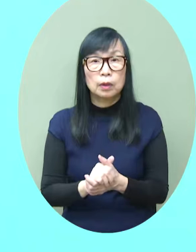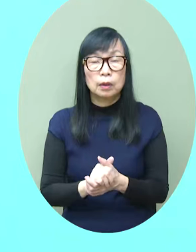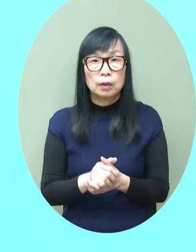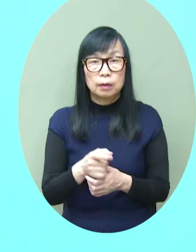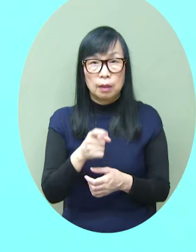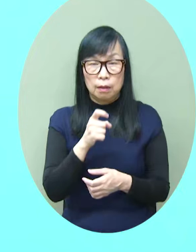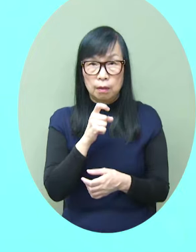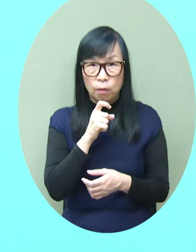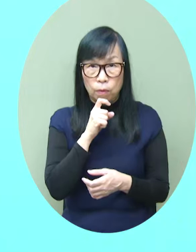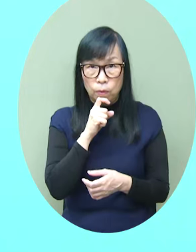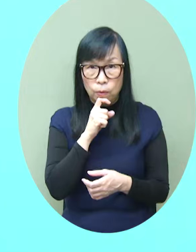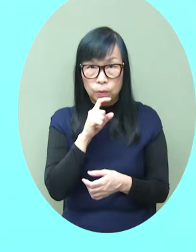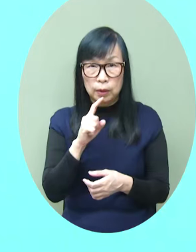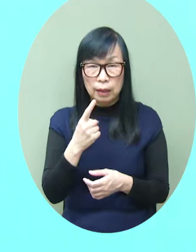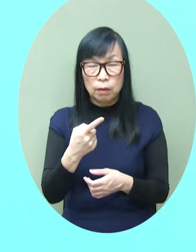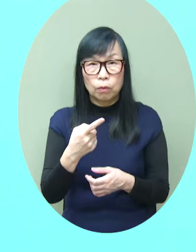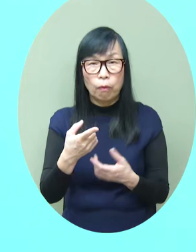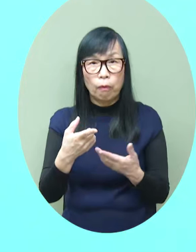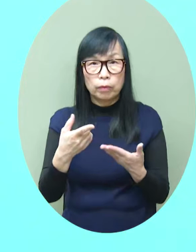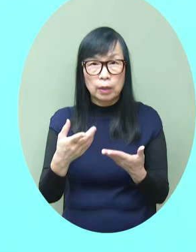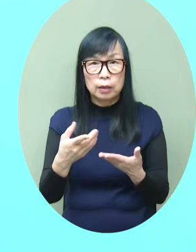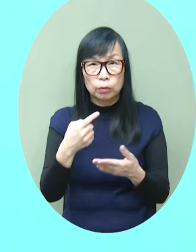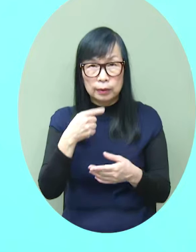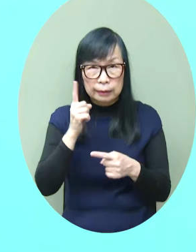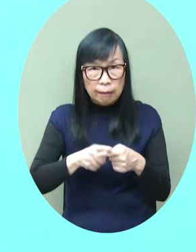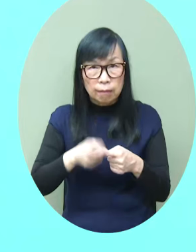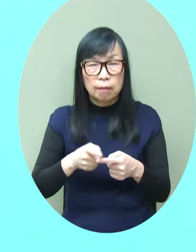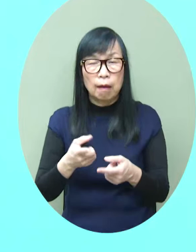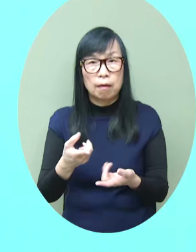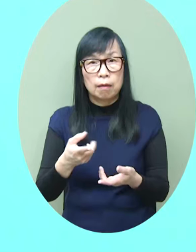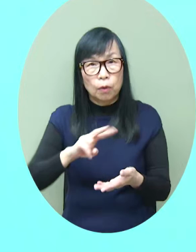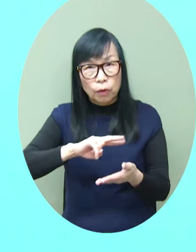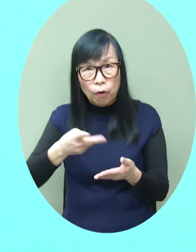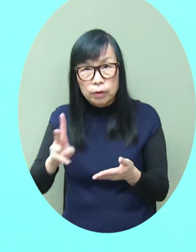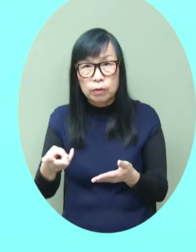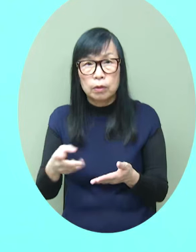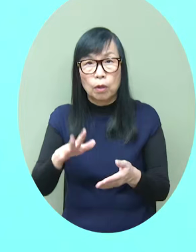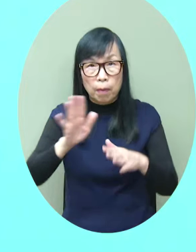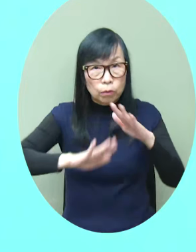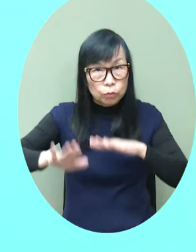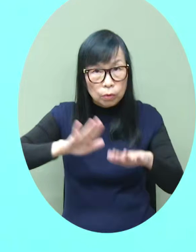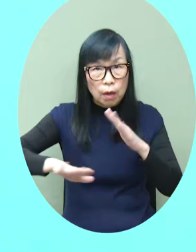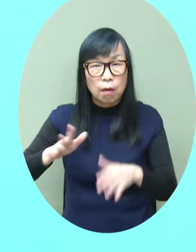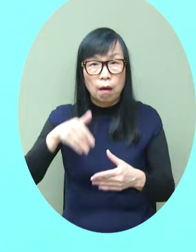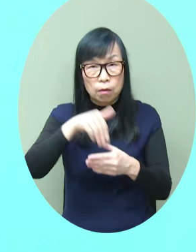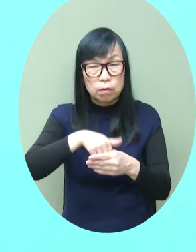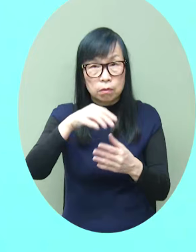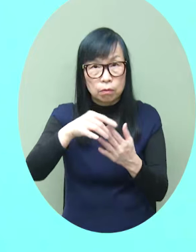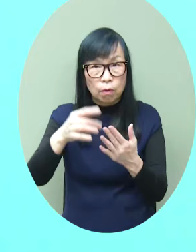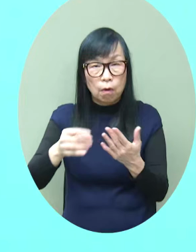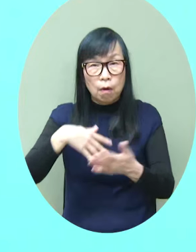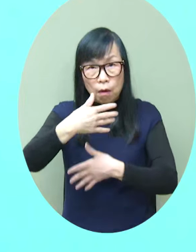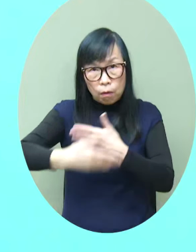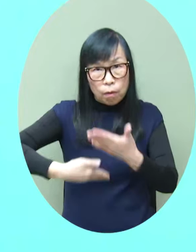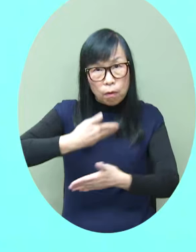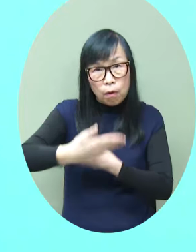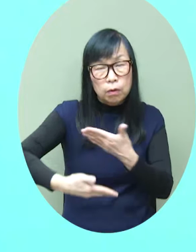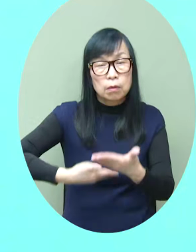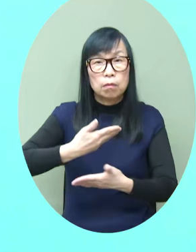嘢係需要認真嚟到去處理同埋加以改善，就係有關於喺選舉過程進行裏